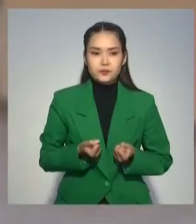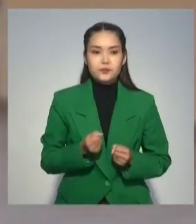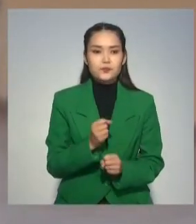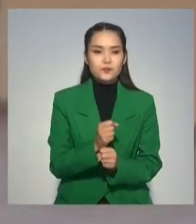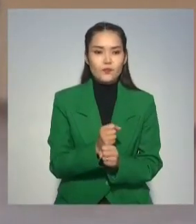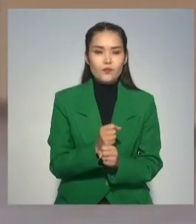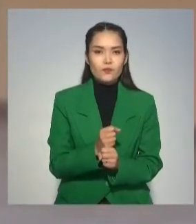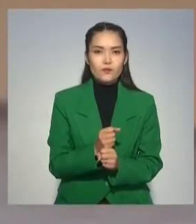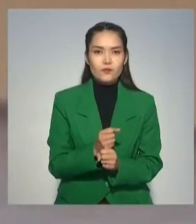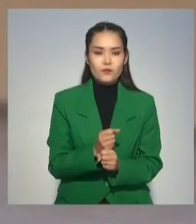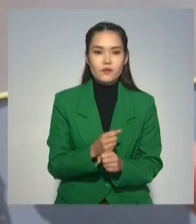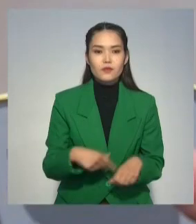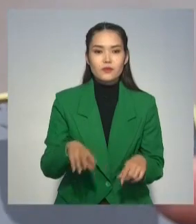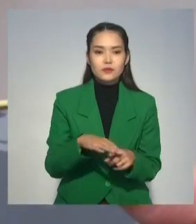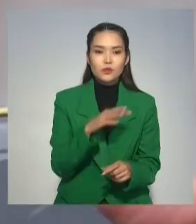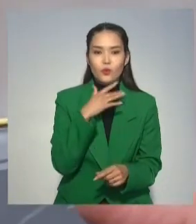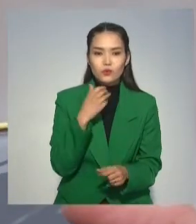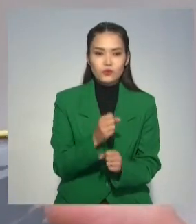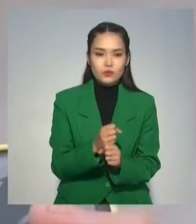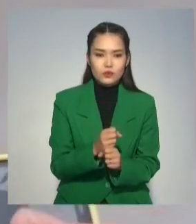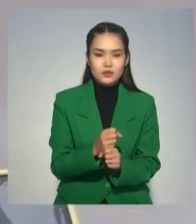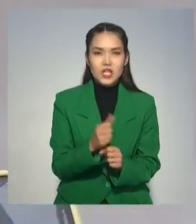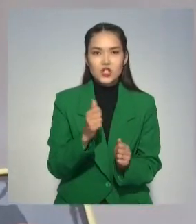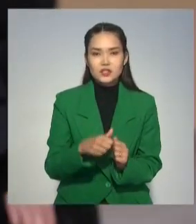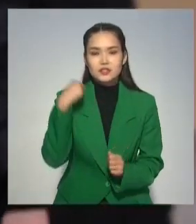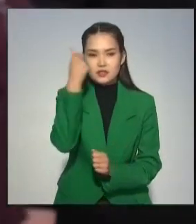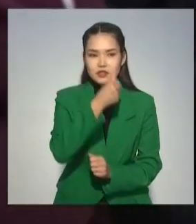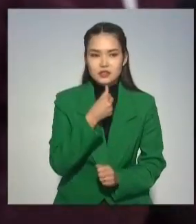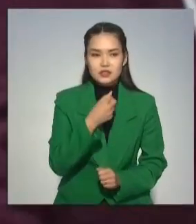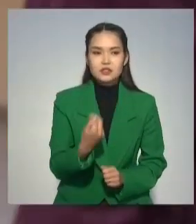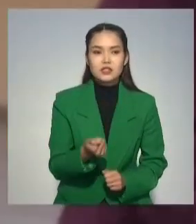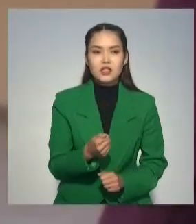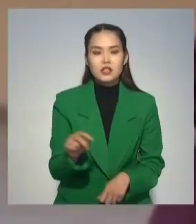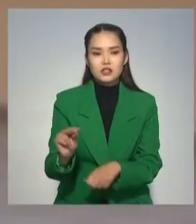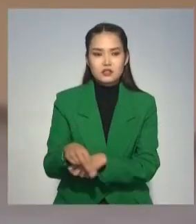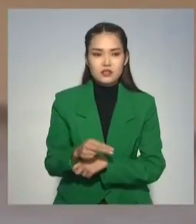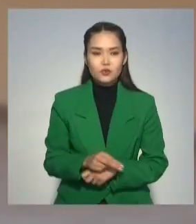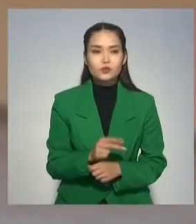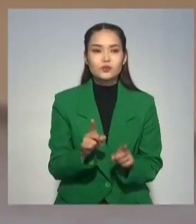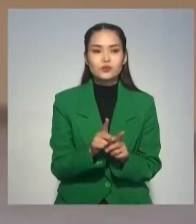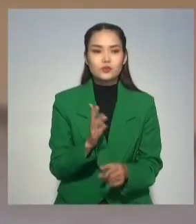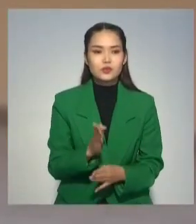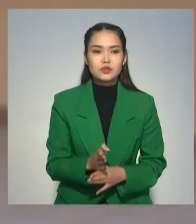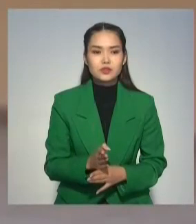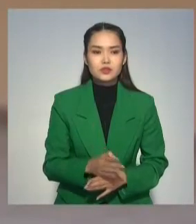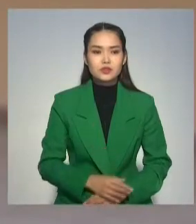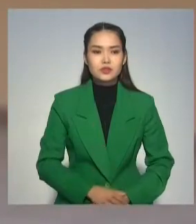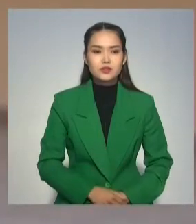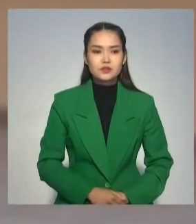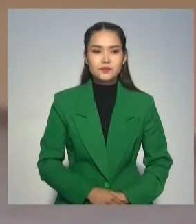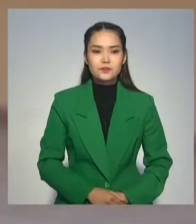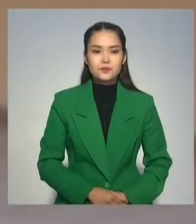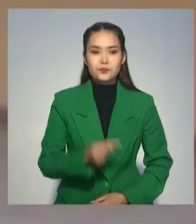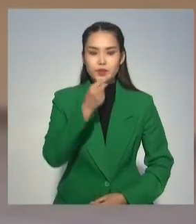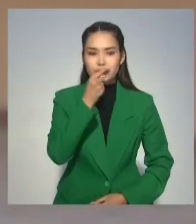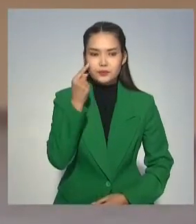органдарға хат жазып отырмыз. Жыл сайын сұраймыз. Ешқандай жауап келген жоқ.